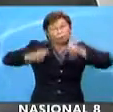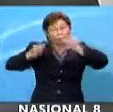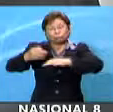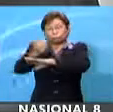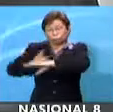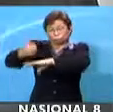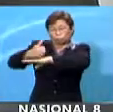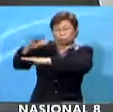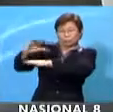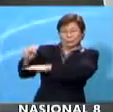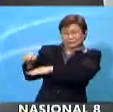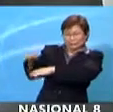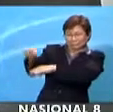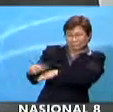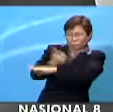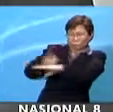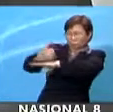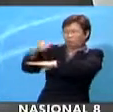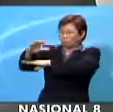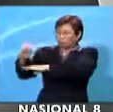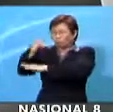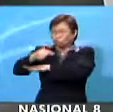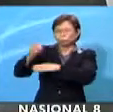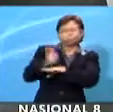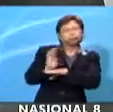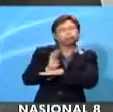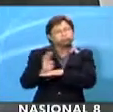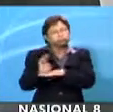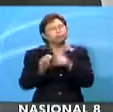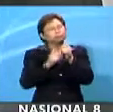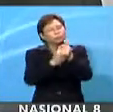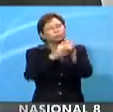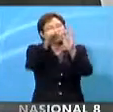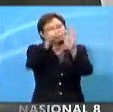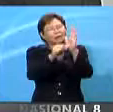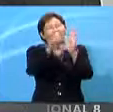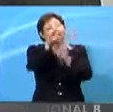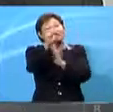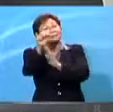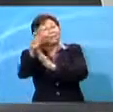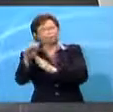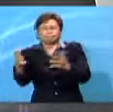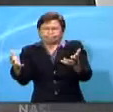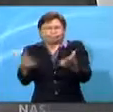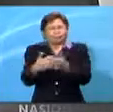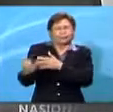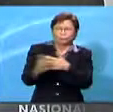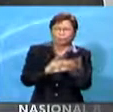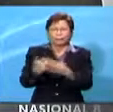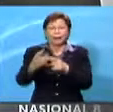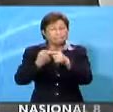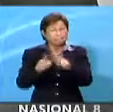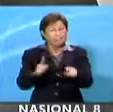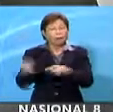tubuhkan syarikat semata-mata untuk buat perniagaan mengikut akta yang ada, itu tak apa.